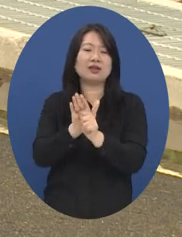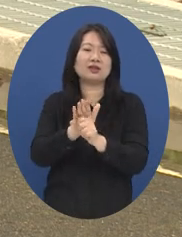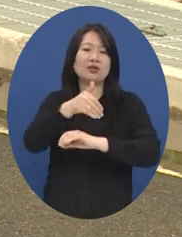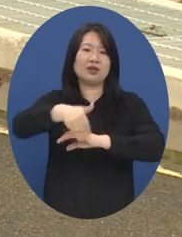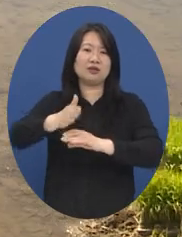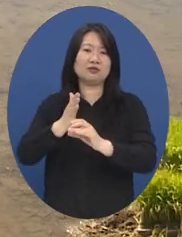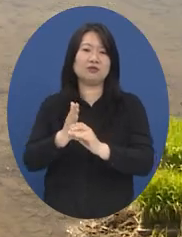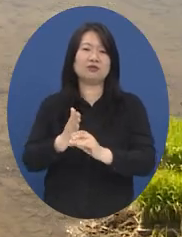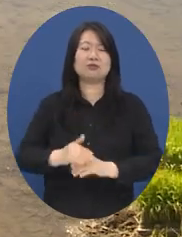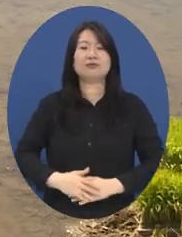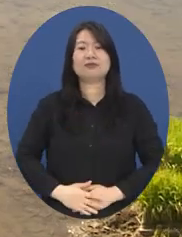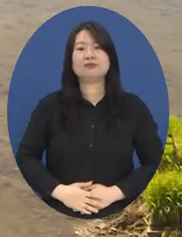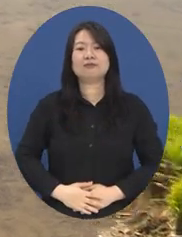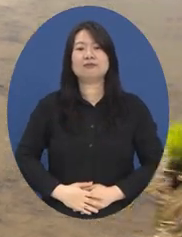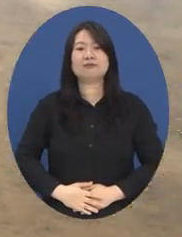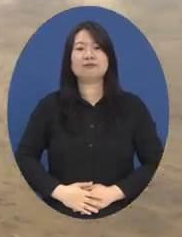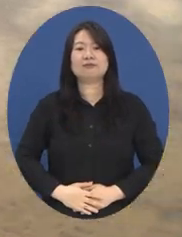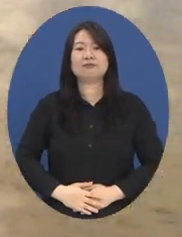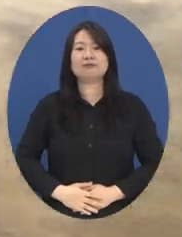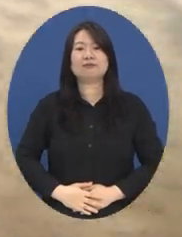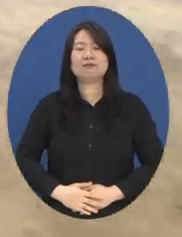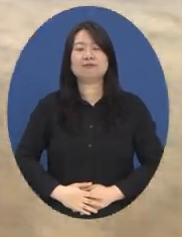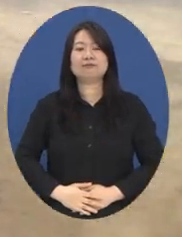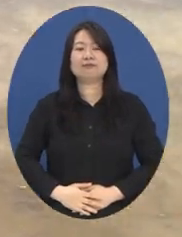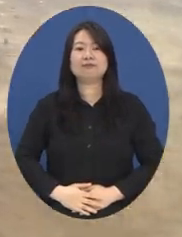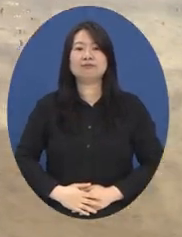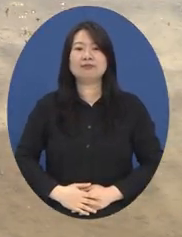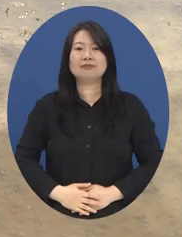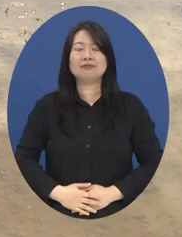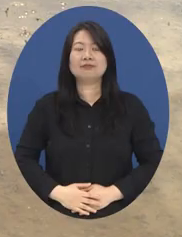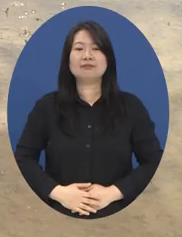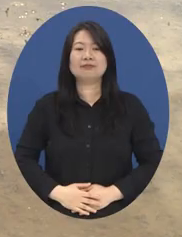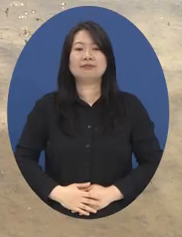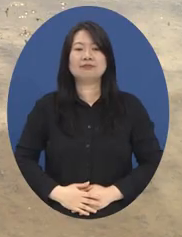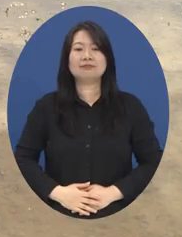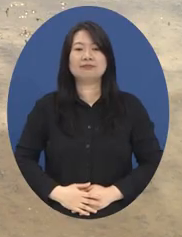계획입니다 경기 줄 tv 김태 입니다